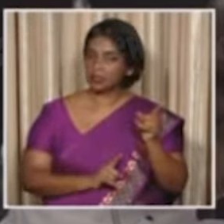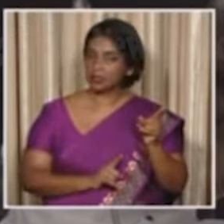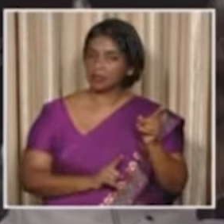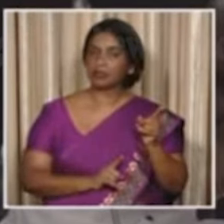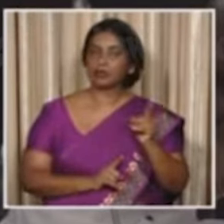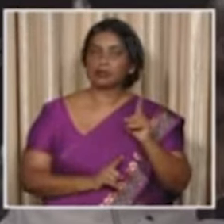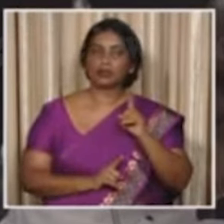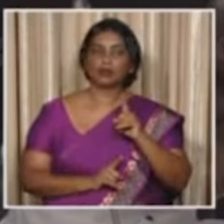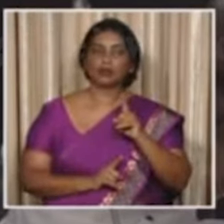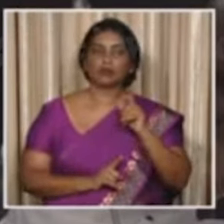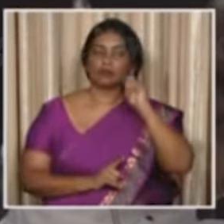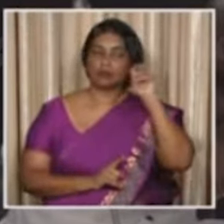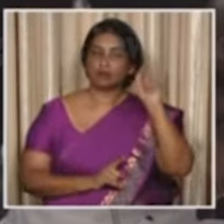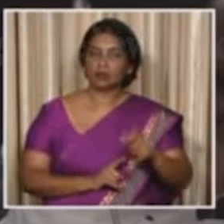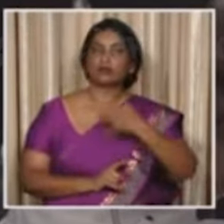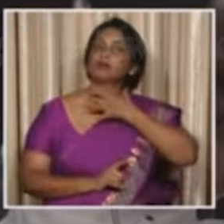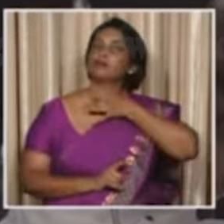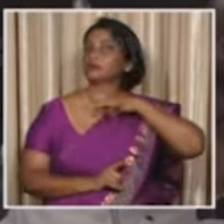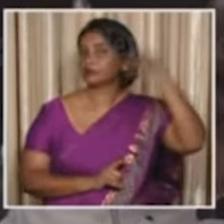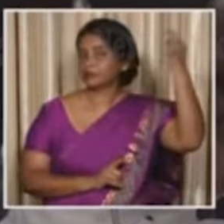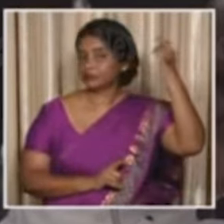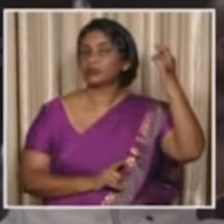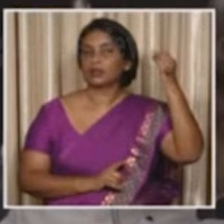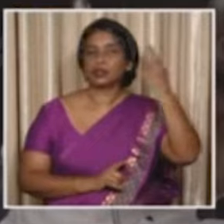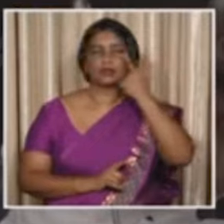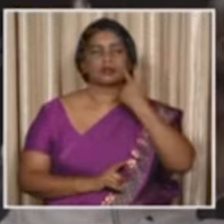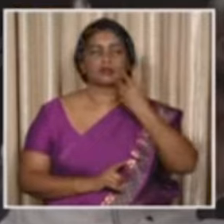දුන්න විත්තිකරුවෙකුට එල්ලුම්ගහට නිමෙච්ච කෙනෙකුට සමාව.